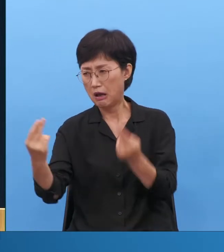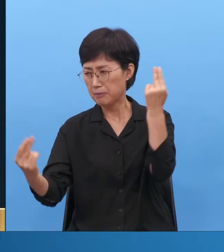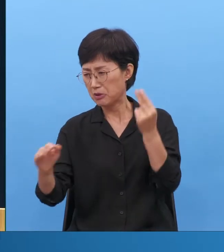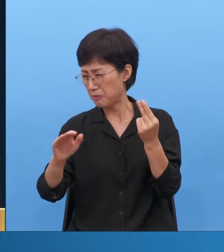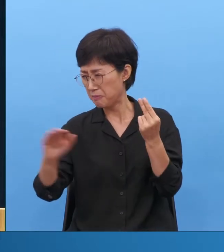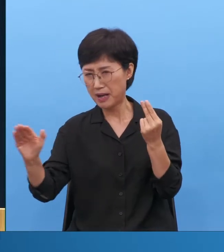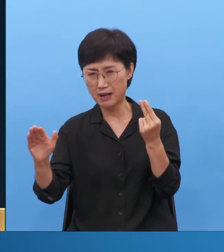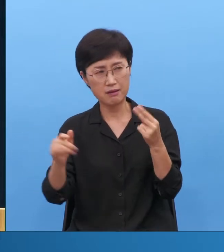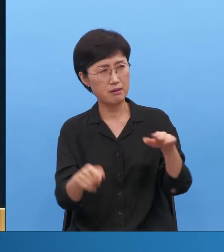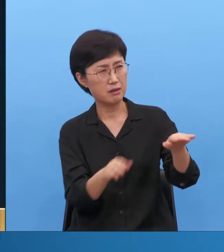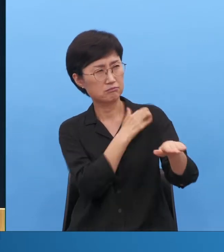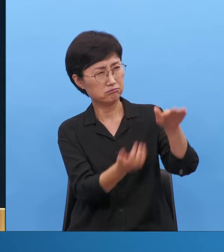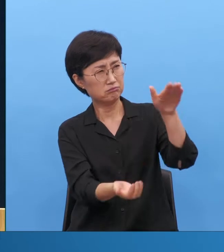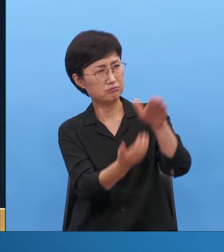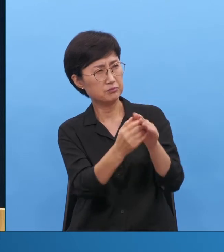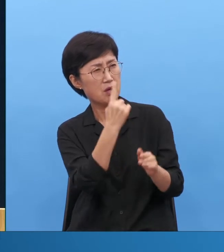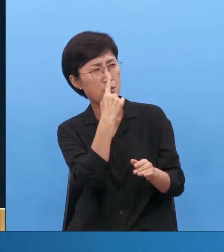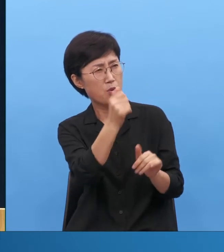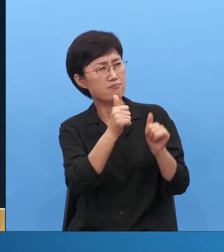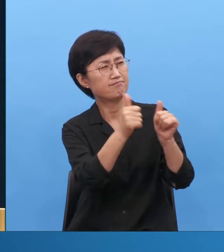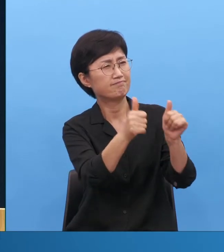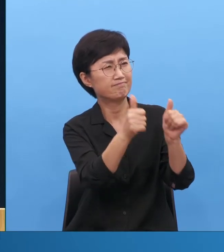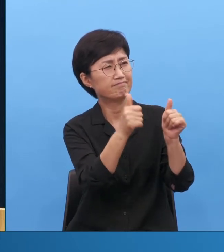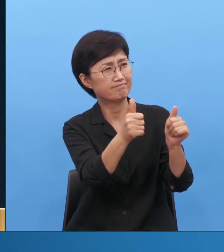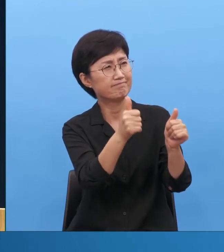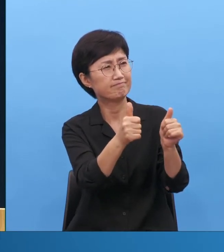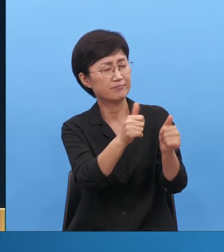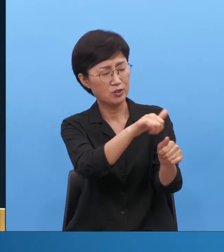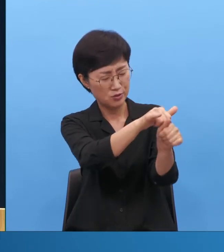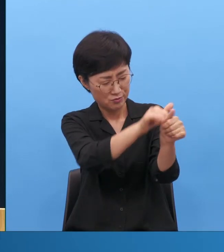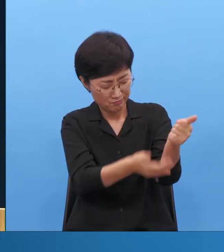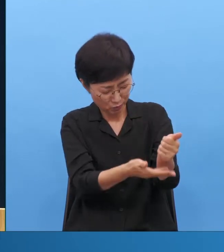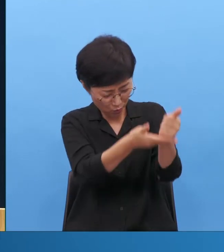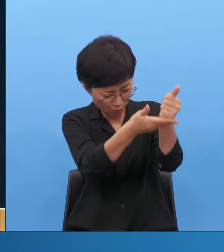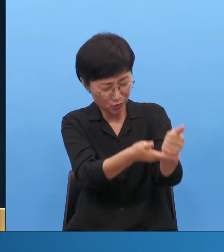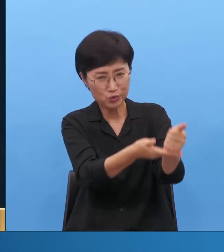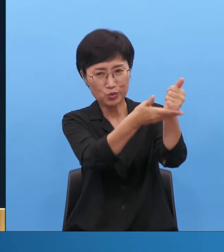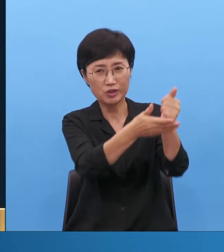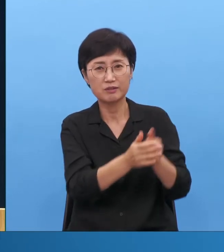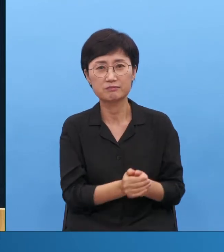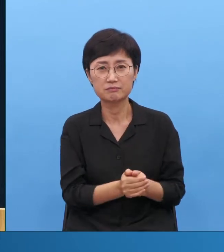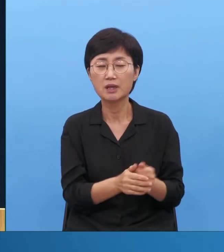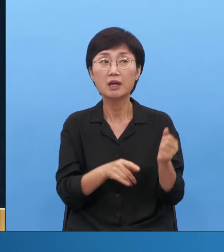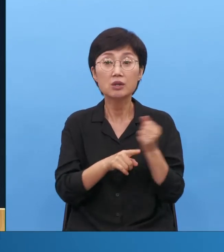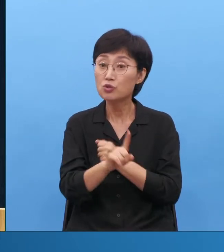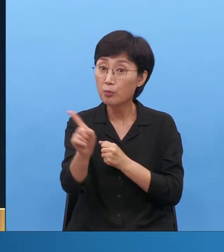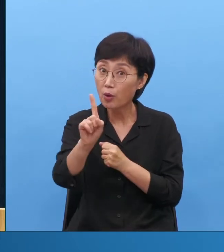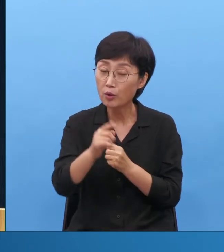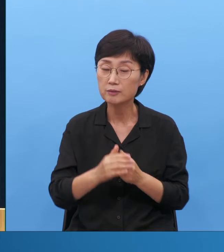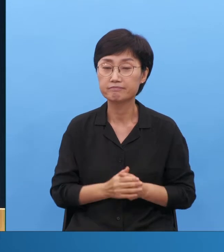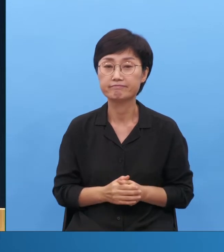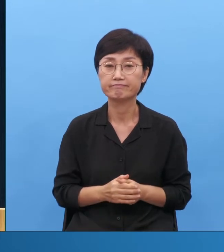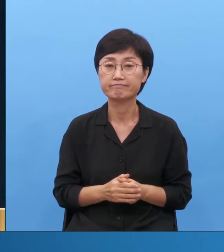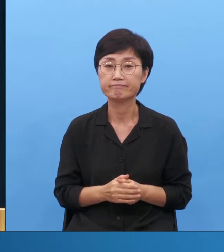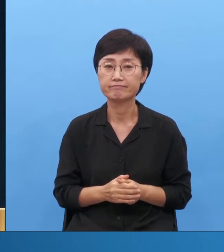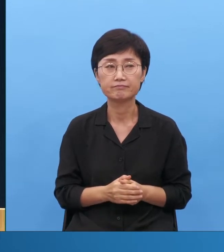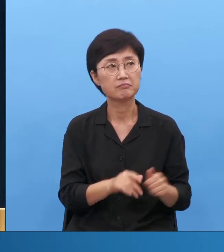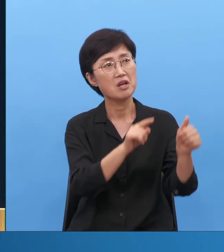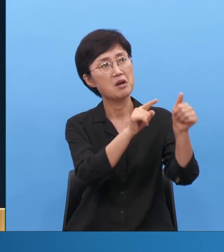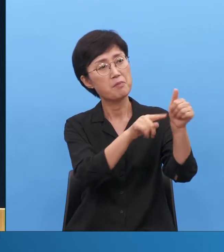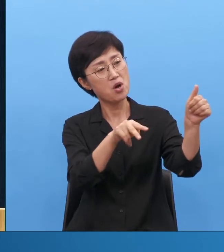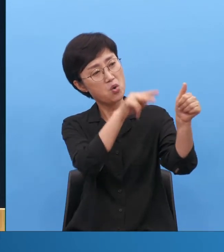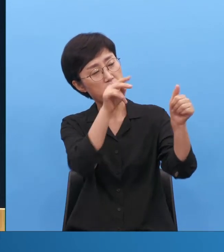congregation, and what he was saying was, I'm so in awe of this pastor. I have great respect for him. 이유를 설명했어요. And he explained the reason for it.